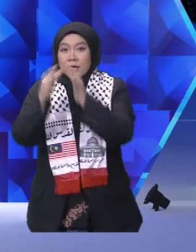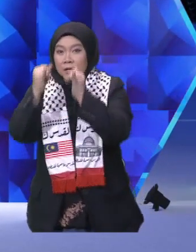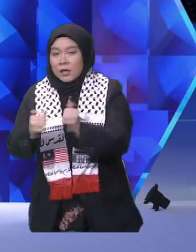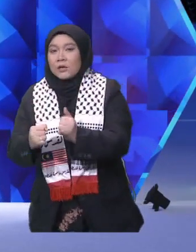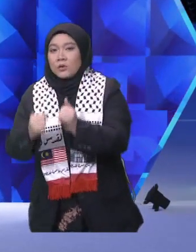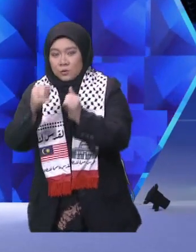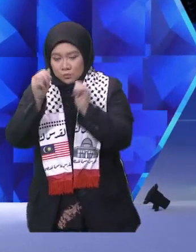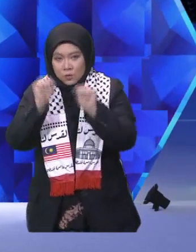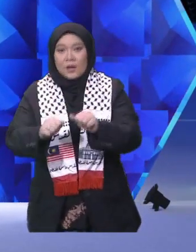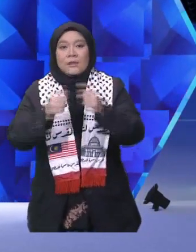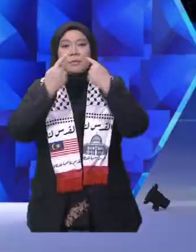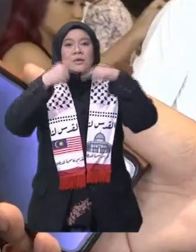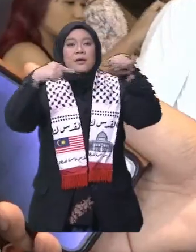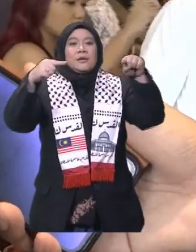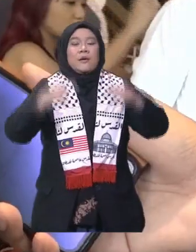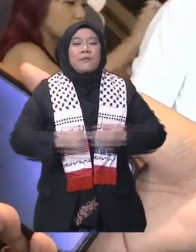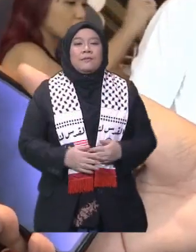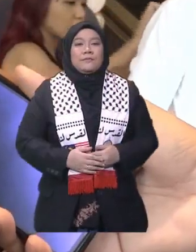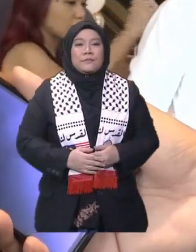hasil.